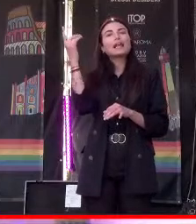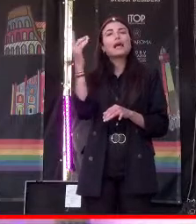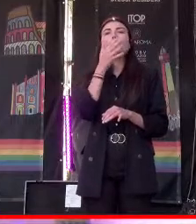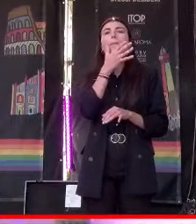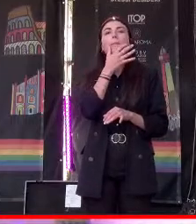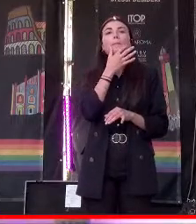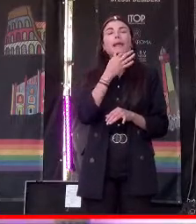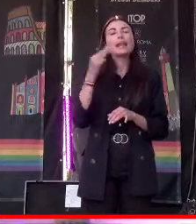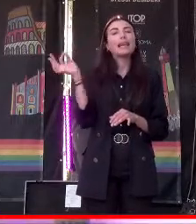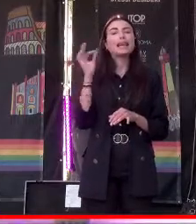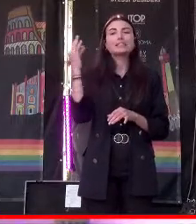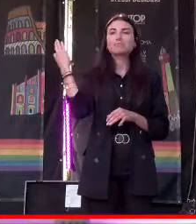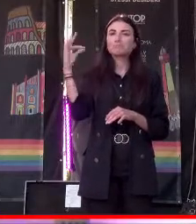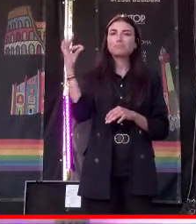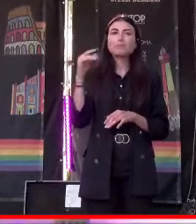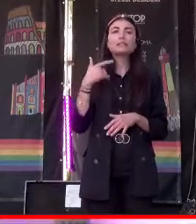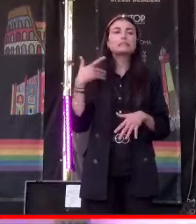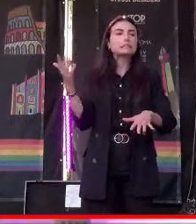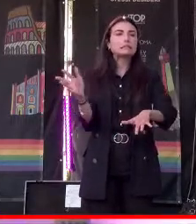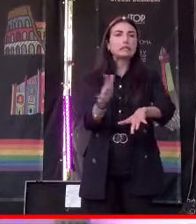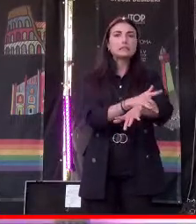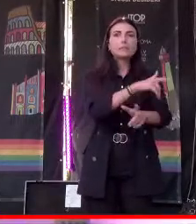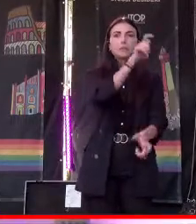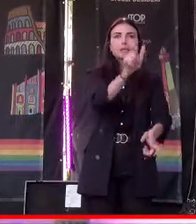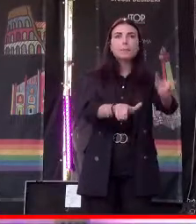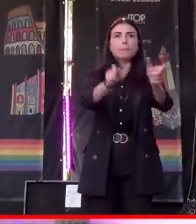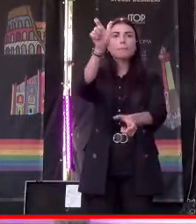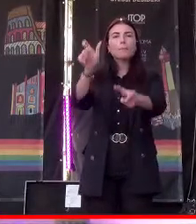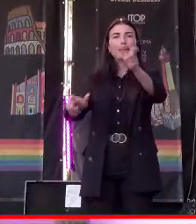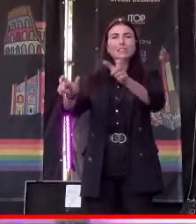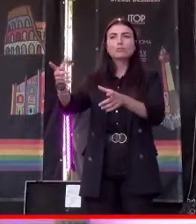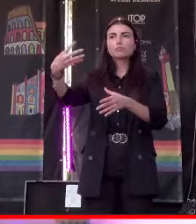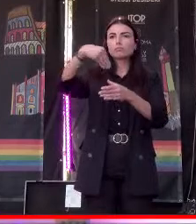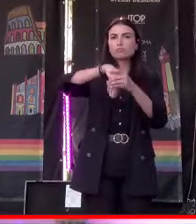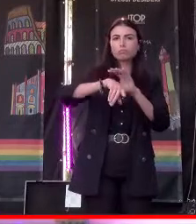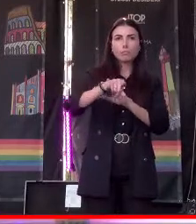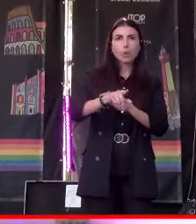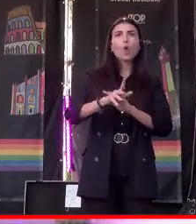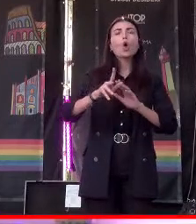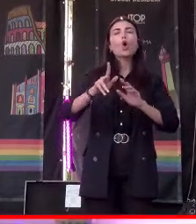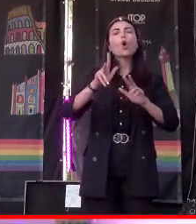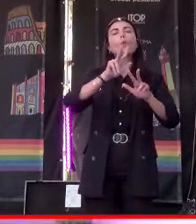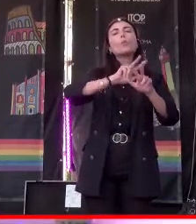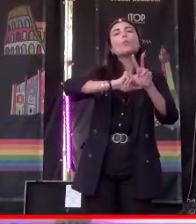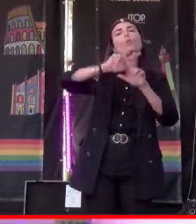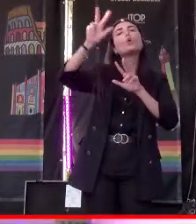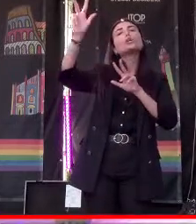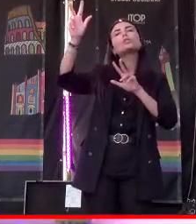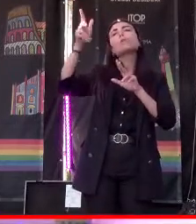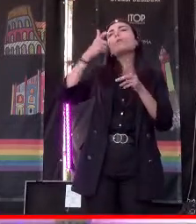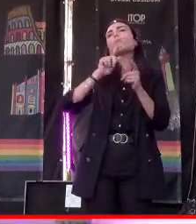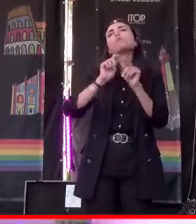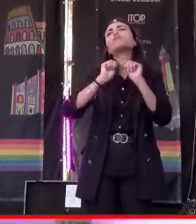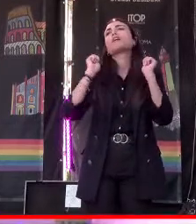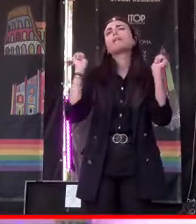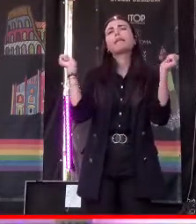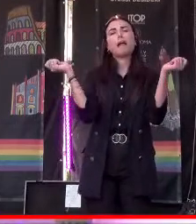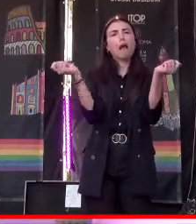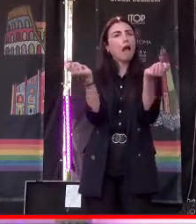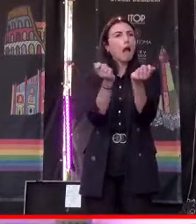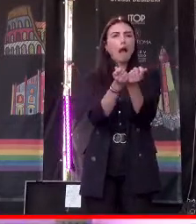sensibilizzare le persone che fanno parte del nostro municipio, le persone in generale, ma parlando del nostro municipio,